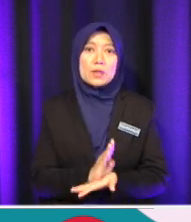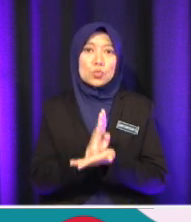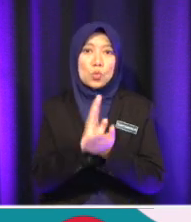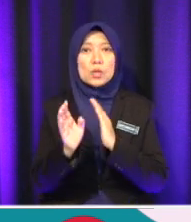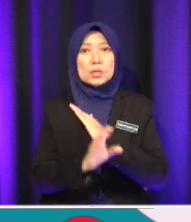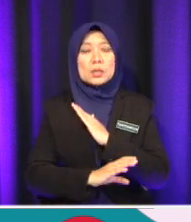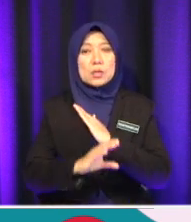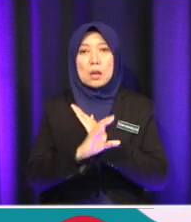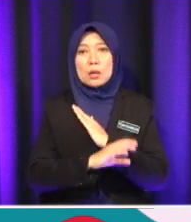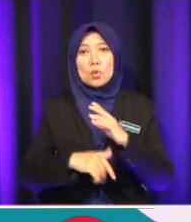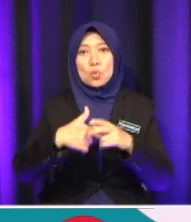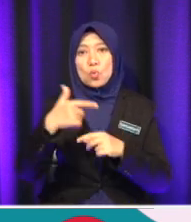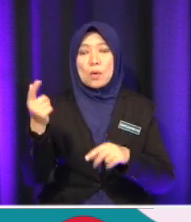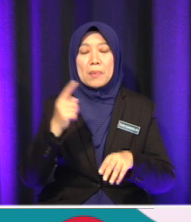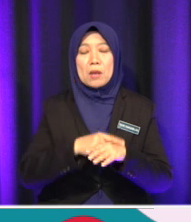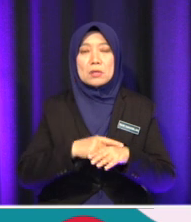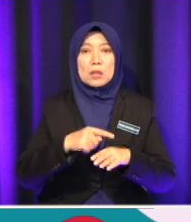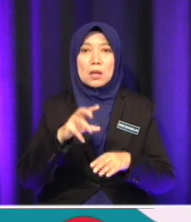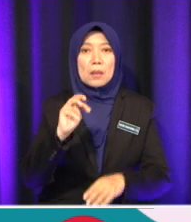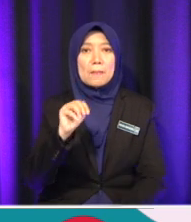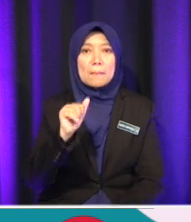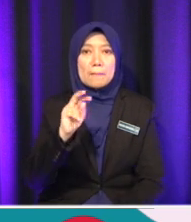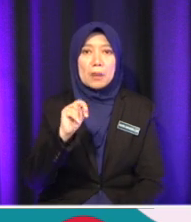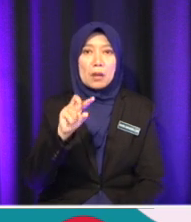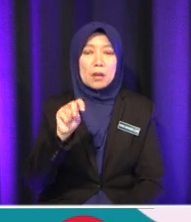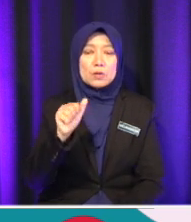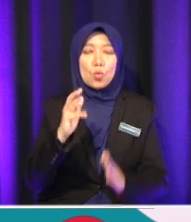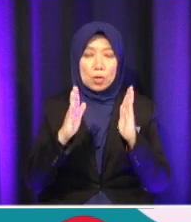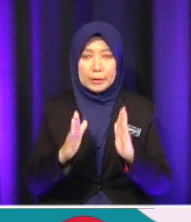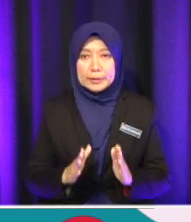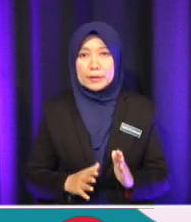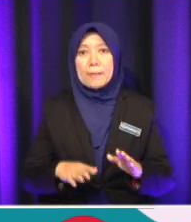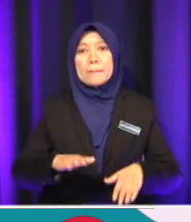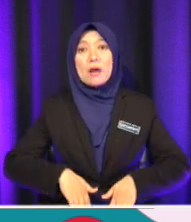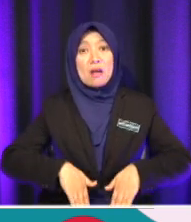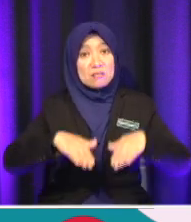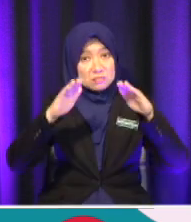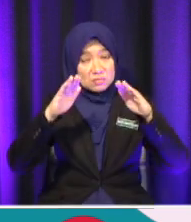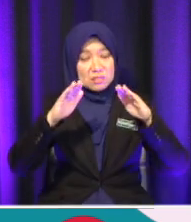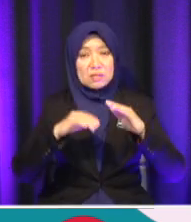luar kepada mangsa banjir di pantai timur Semenanjung yang